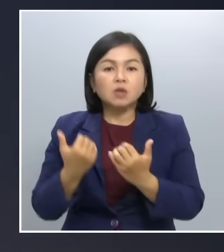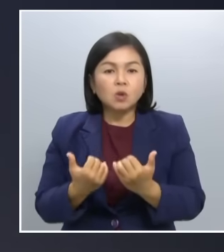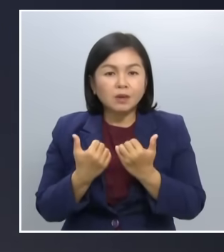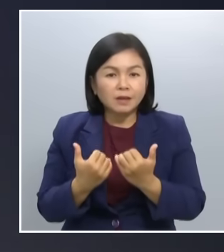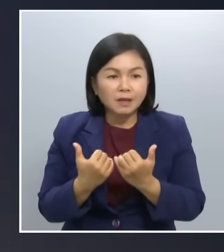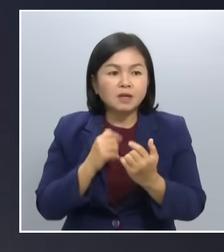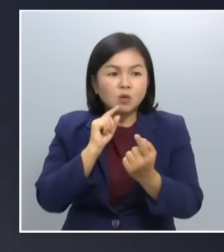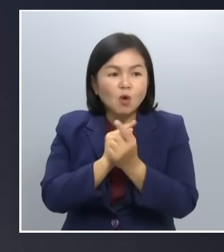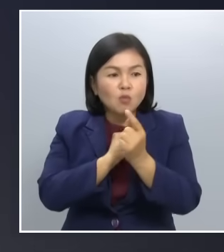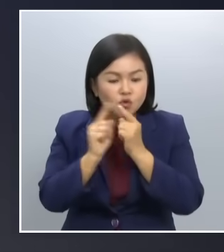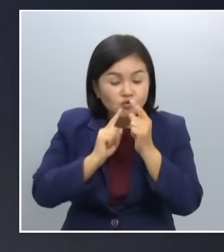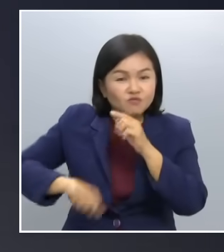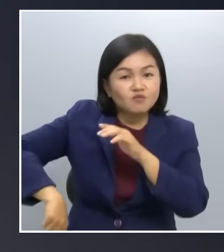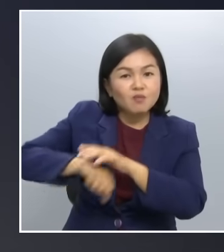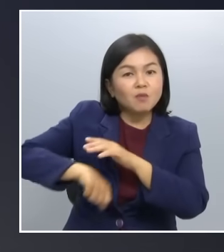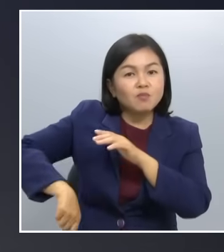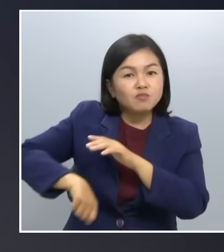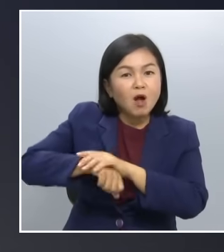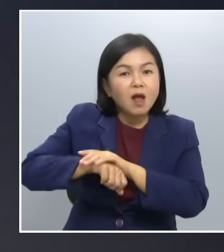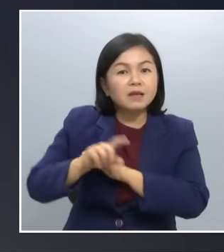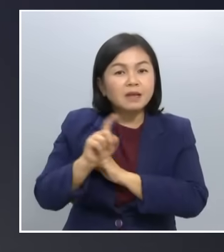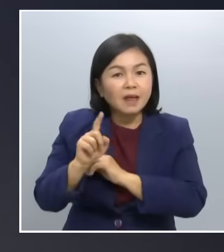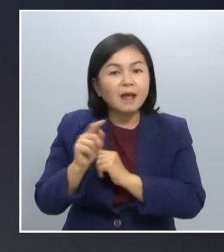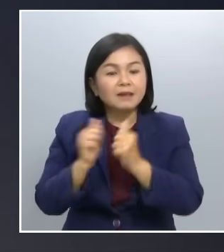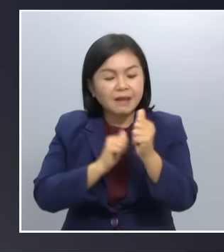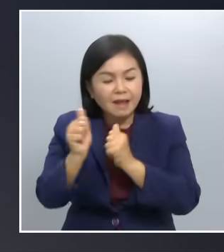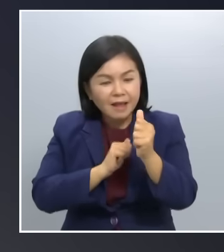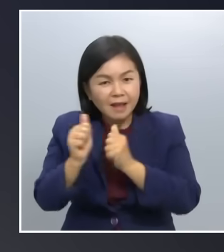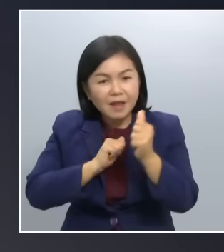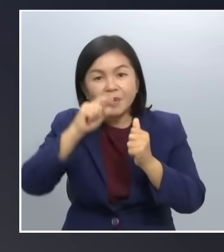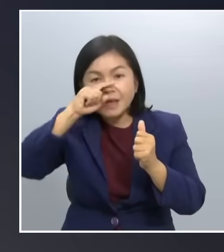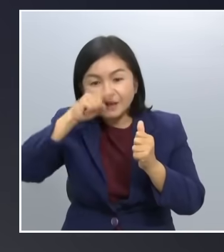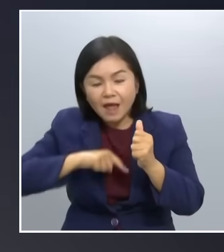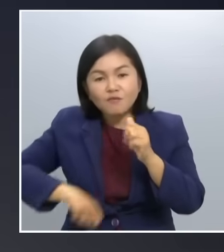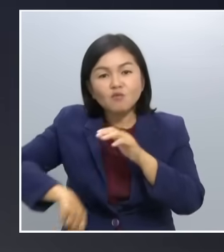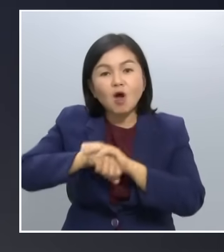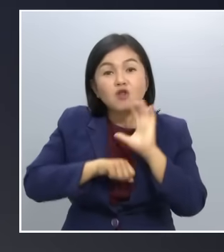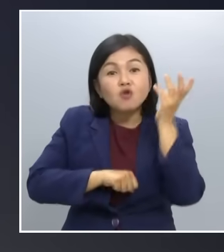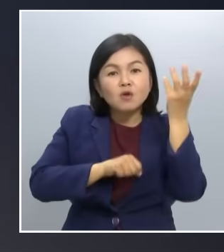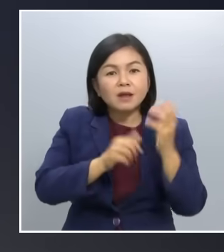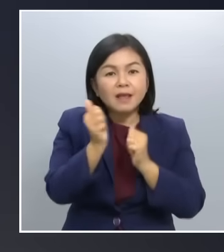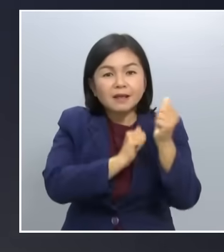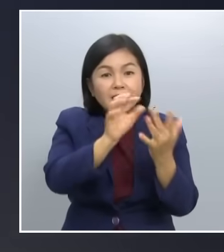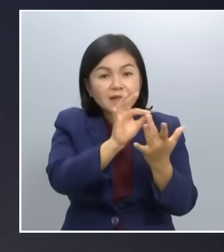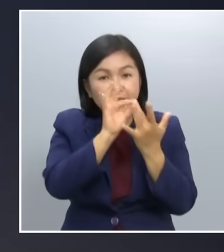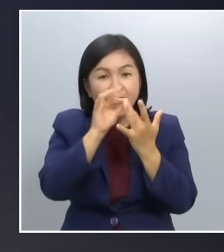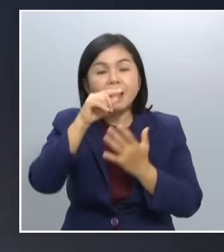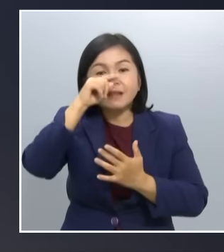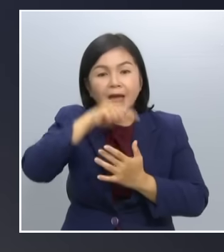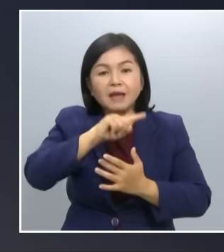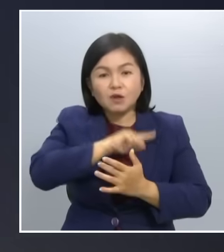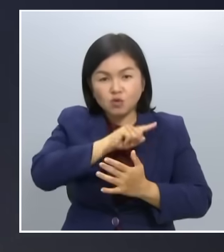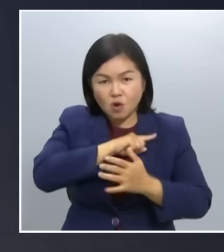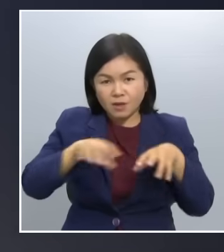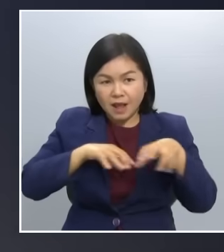พูดคุยกันเรื่องฟุตบอล ใช่ค่ะ อันนี้มาจากฟุตบอลที่แข่งกันไปฟุตบอลโลกรอบคัดเลือก ค่ะ ไทยเป็นเจ้าบ้านที่ราช